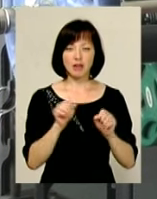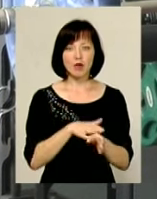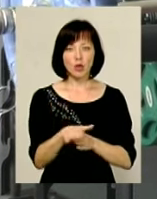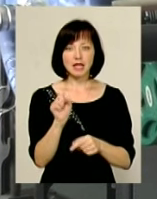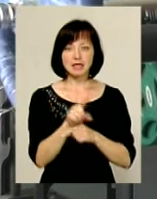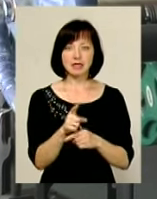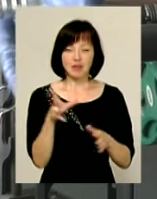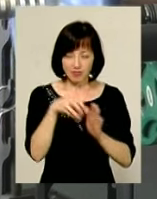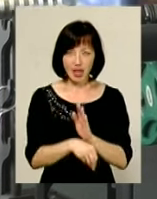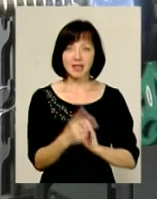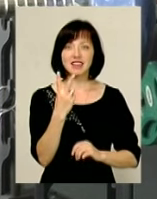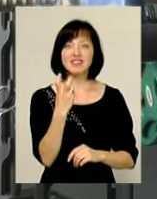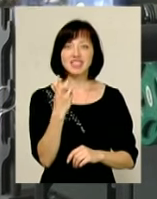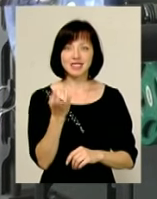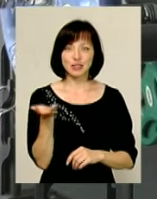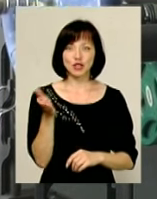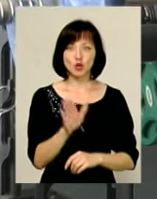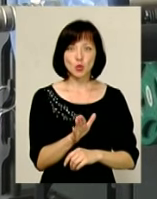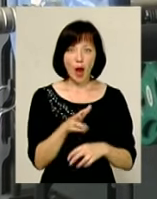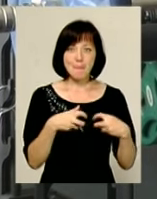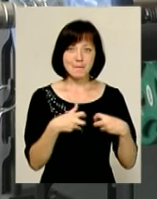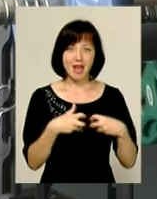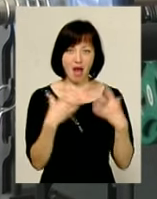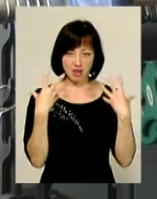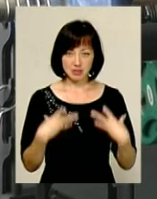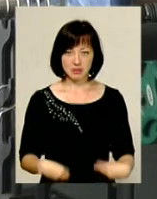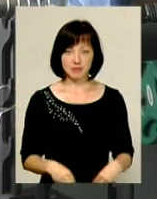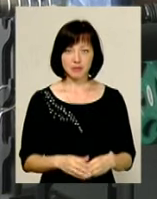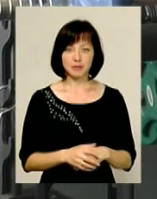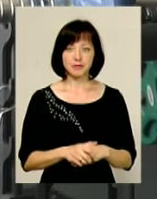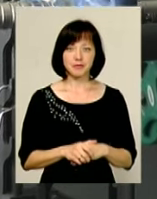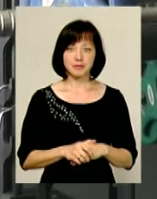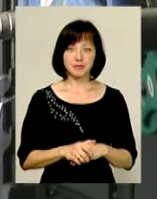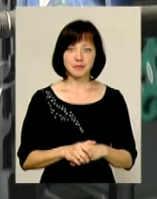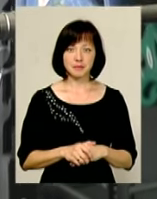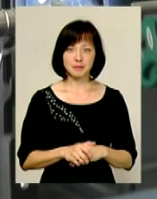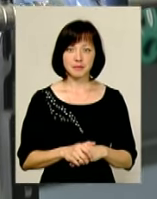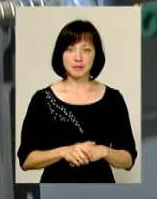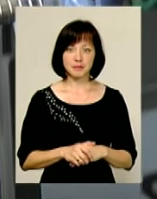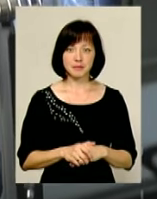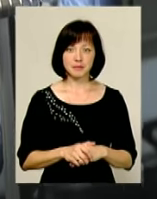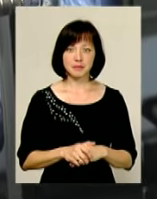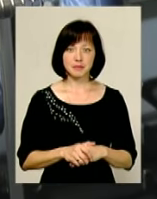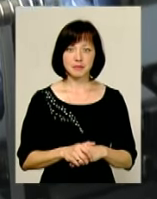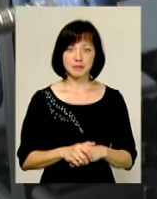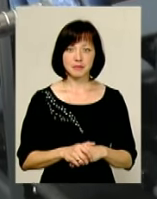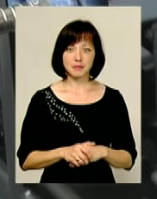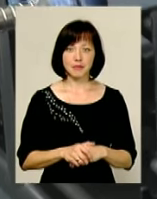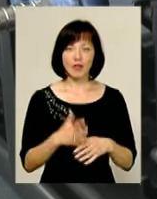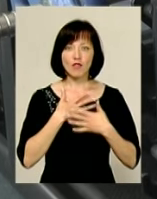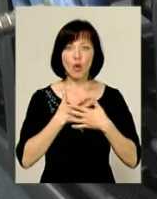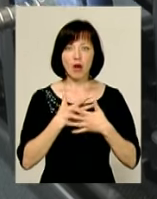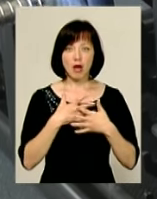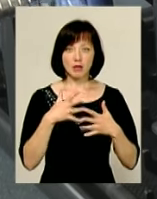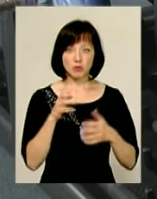задіяні близько двох сотень м'язів. Набрали воздуха и задержки дыхание вот на вдоль мы